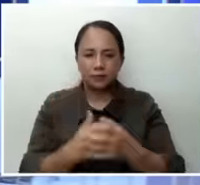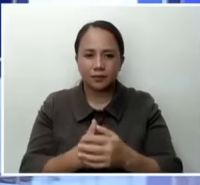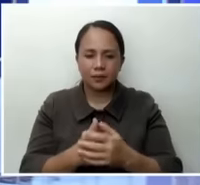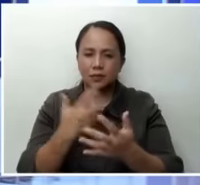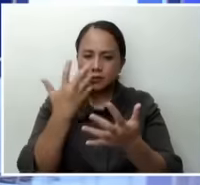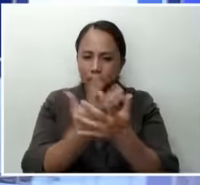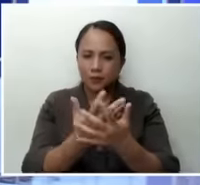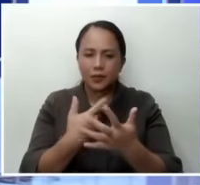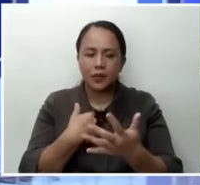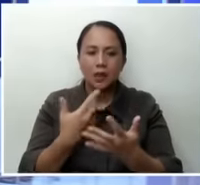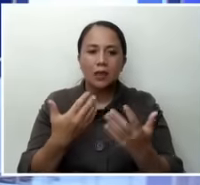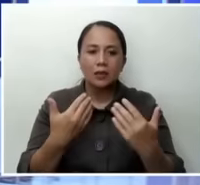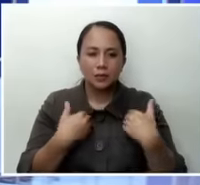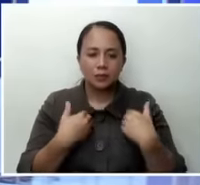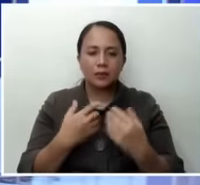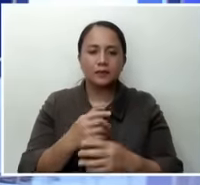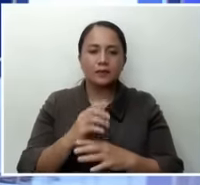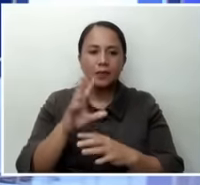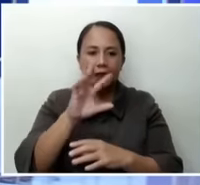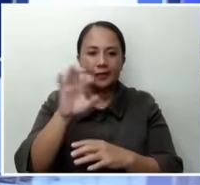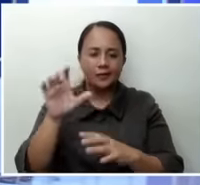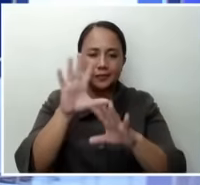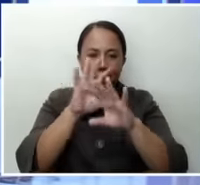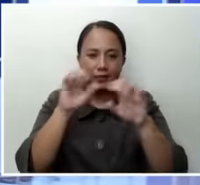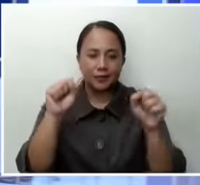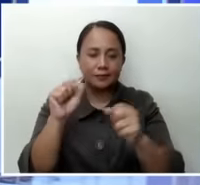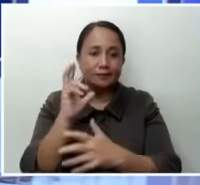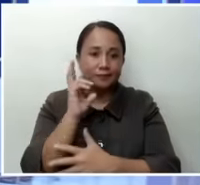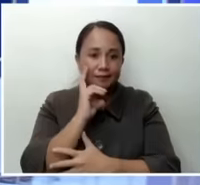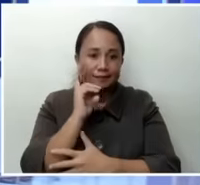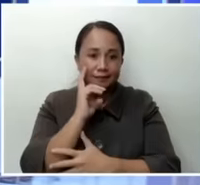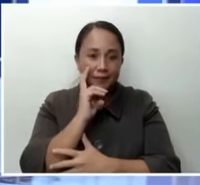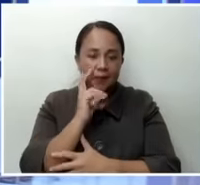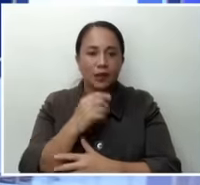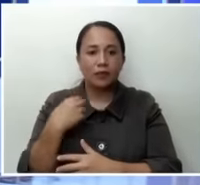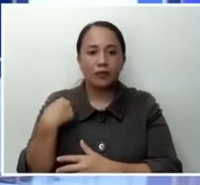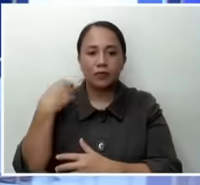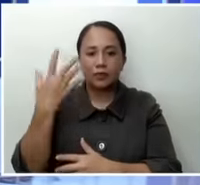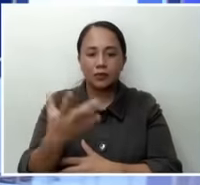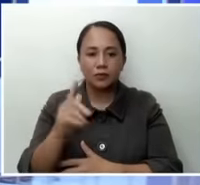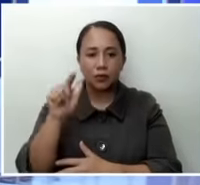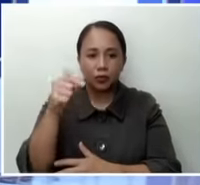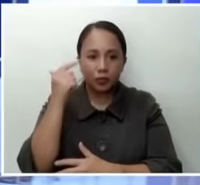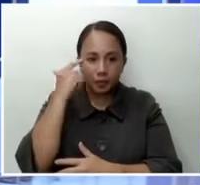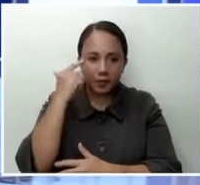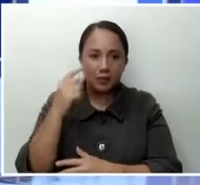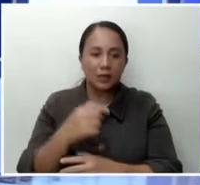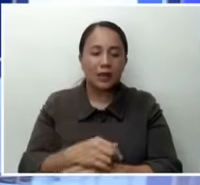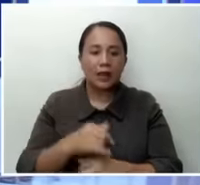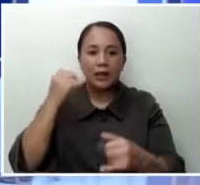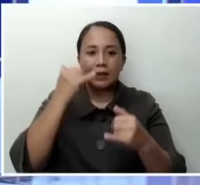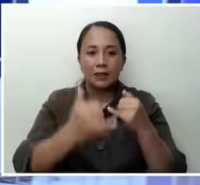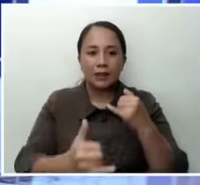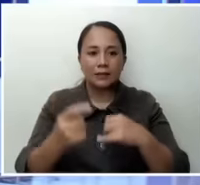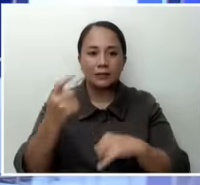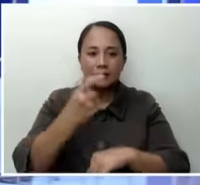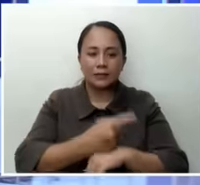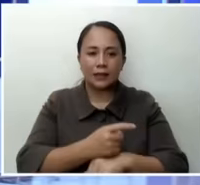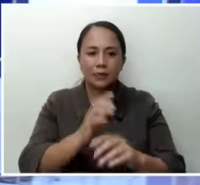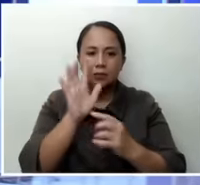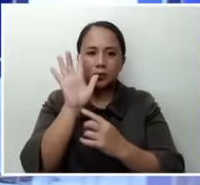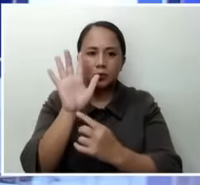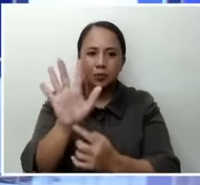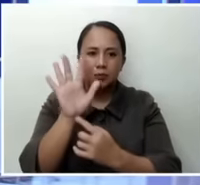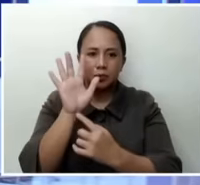lumahok si dating Pangulong Rodrigo Duterte at ilang opisyal ng pamahalaan sa huling araw ng rally para